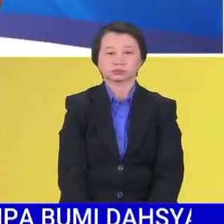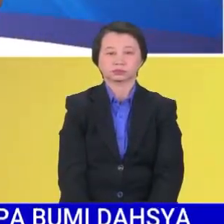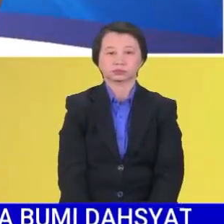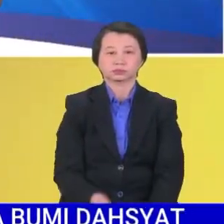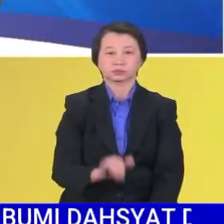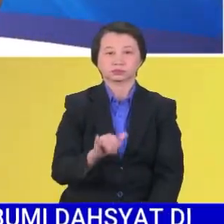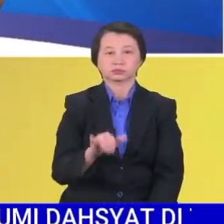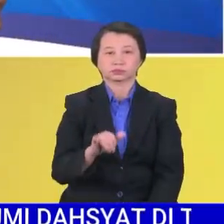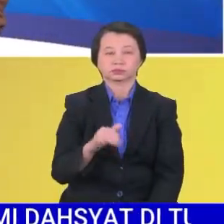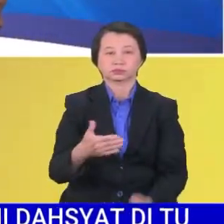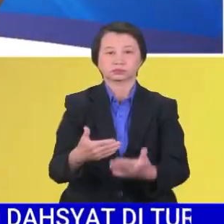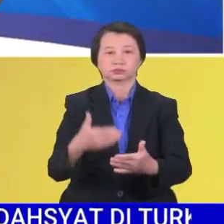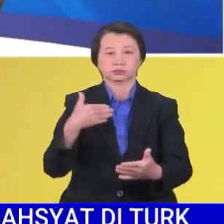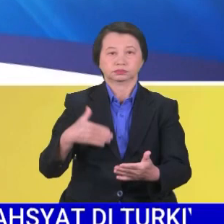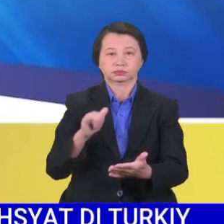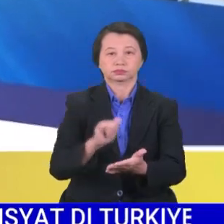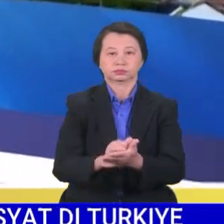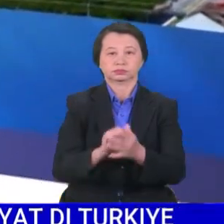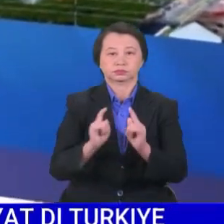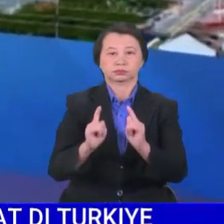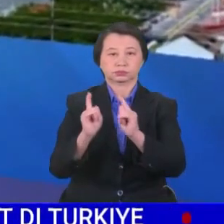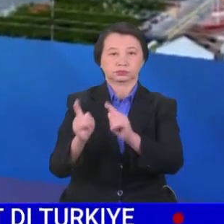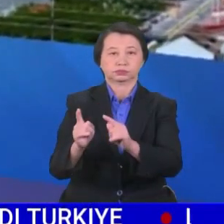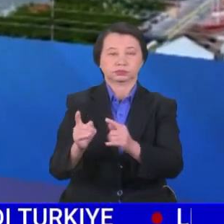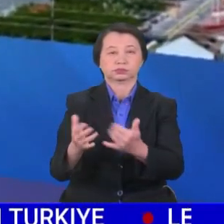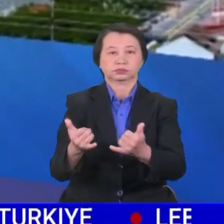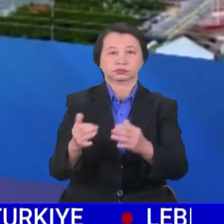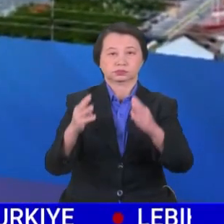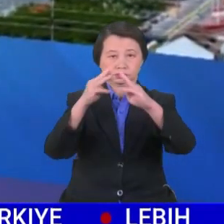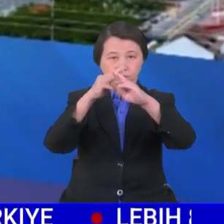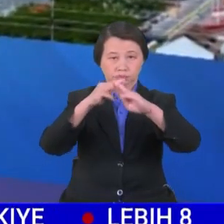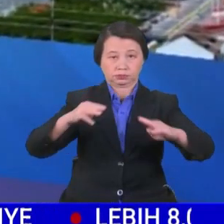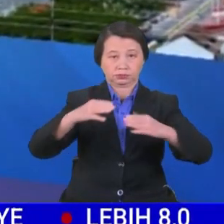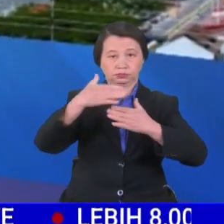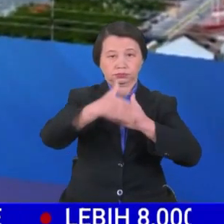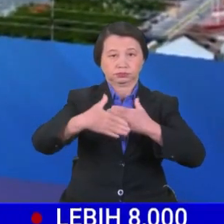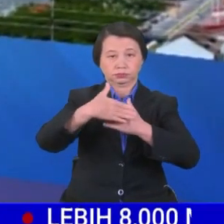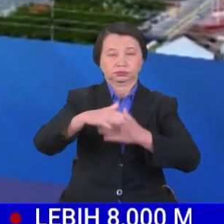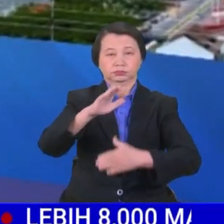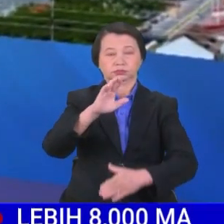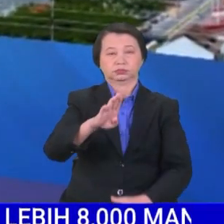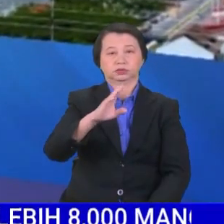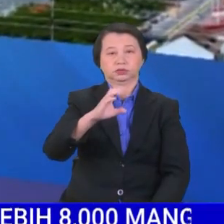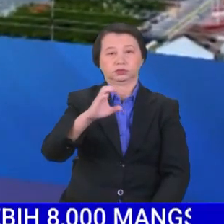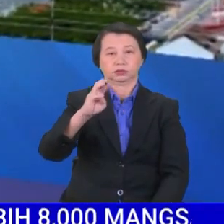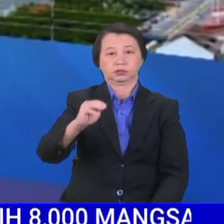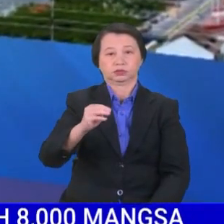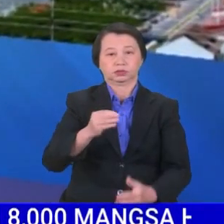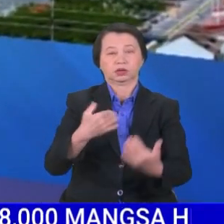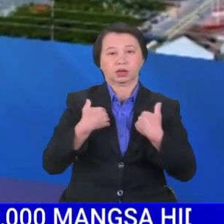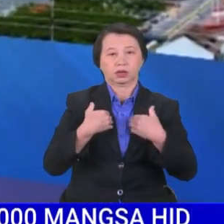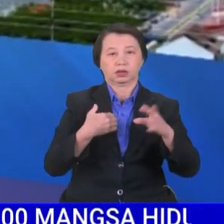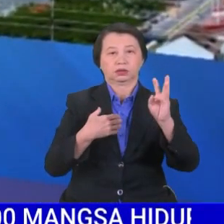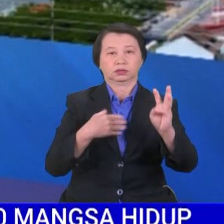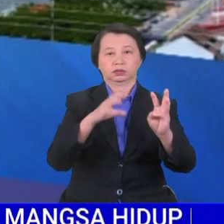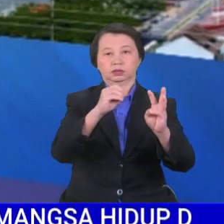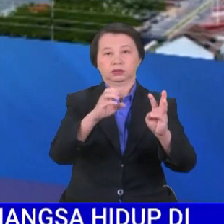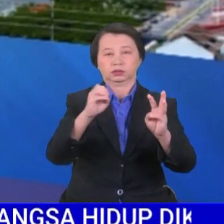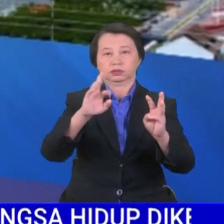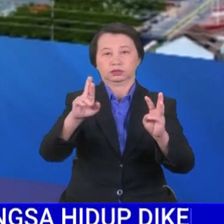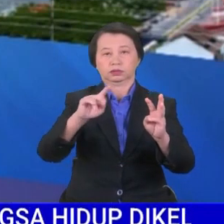di hias sebelum itu kita ke perkembangan ini museum budaya bonyo BCM di kucing menerima seramai